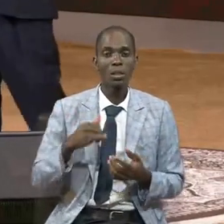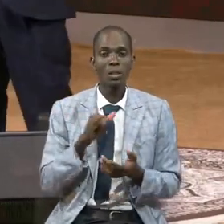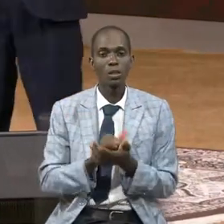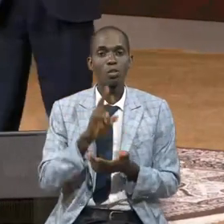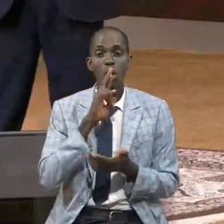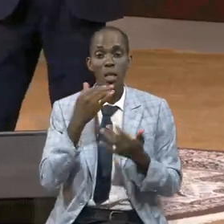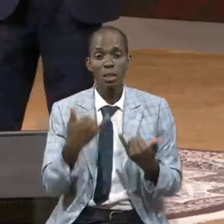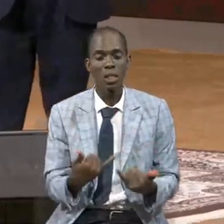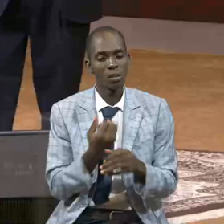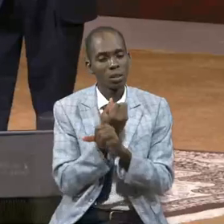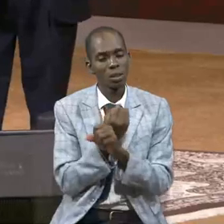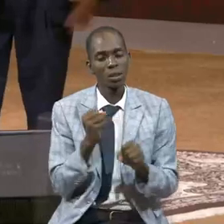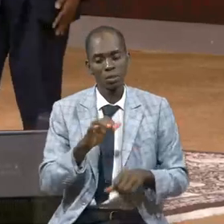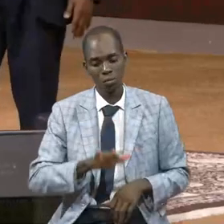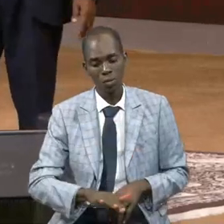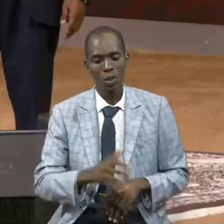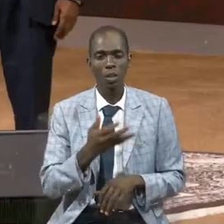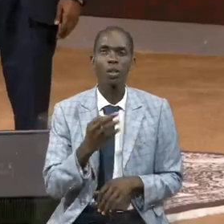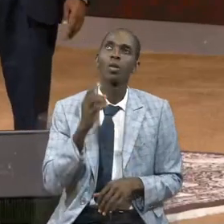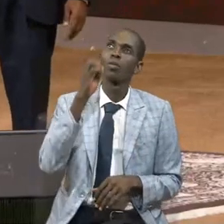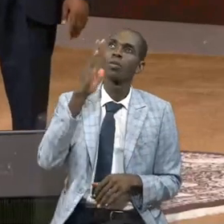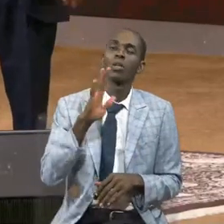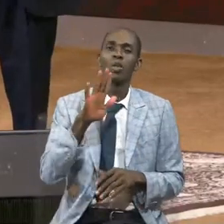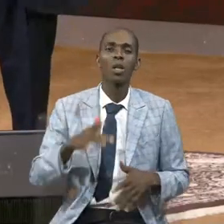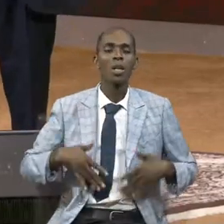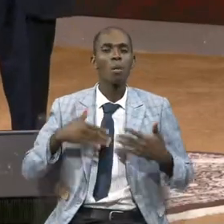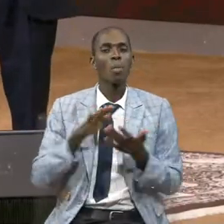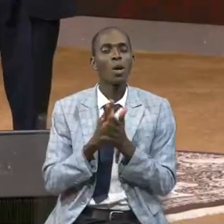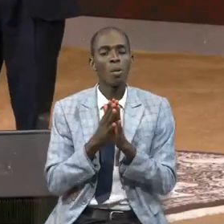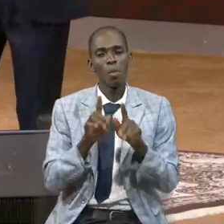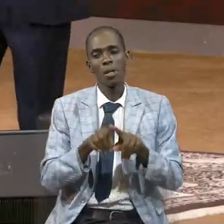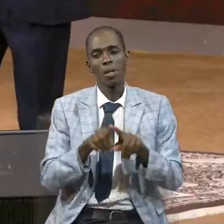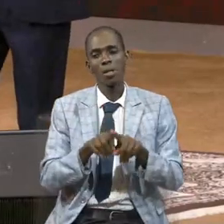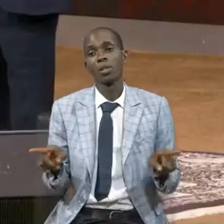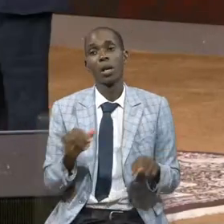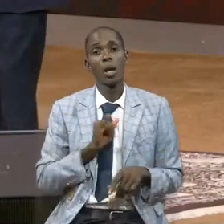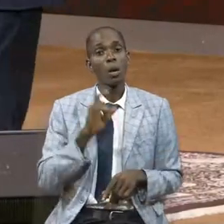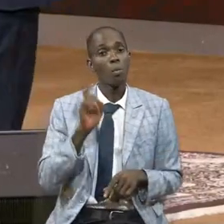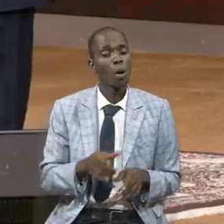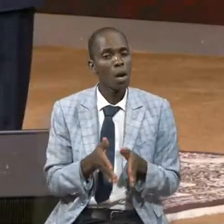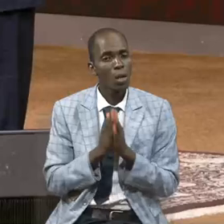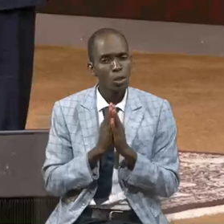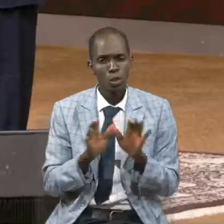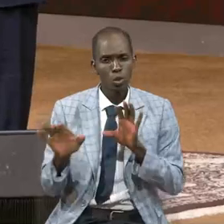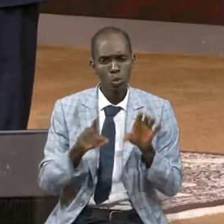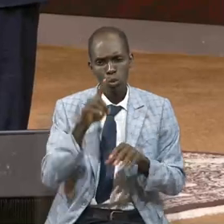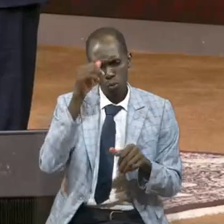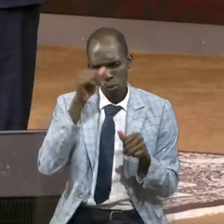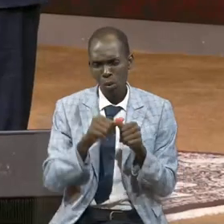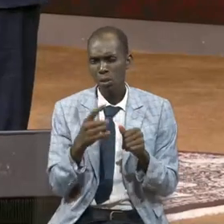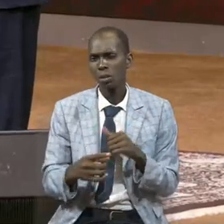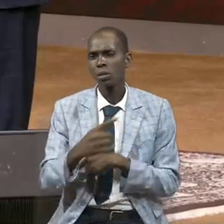êtes enfant de Dieu. Et votre vie devient complètement différente. Je dois vous poser la question, est-ce que vous connaissez la